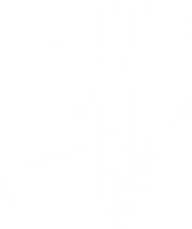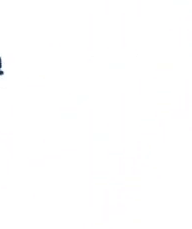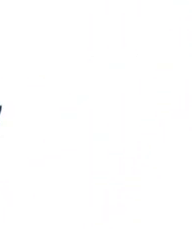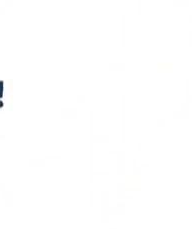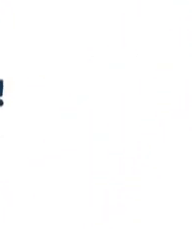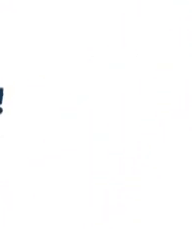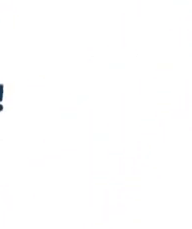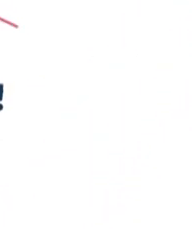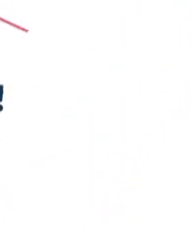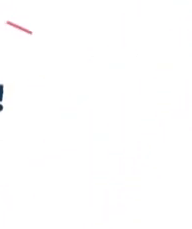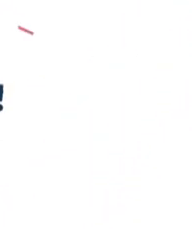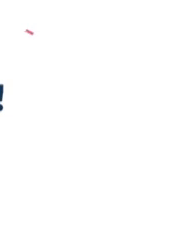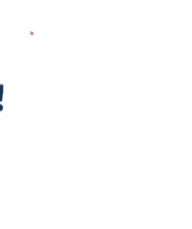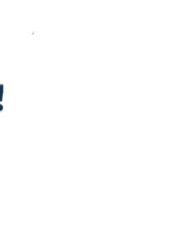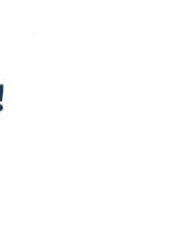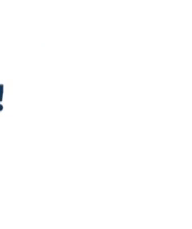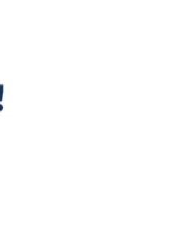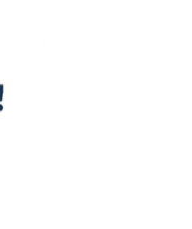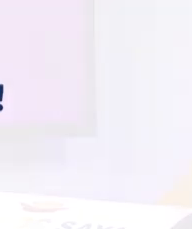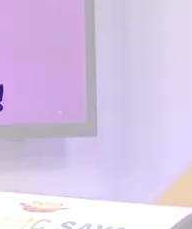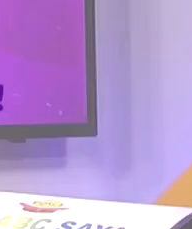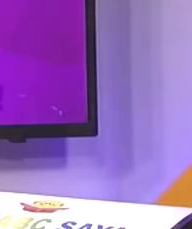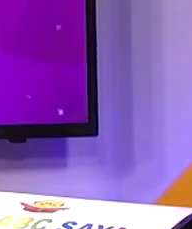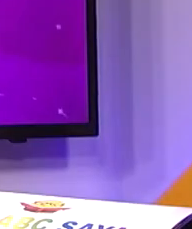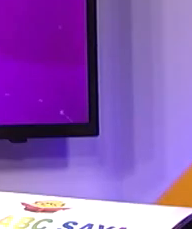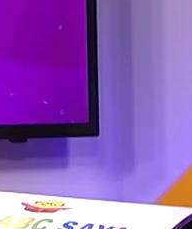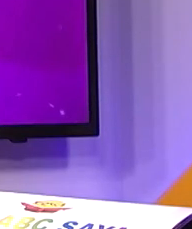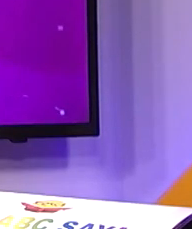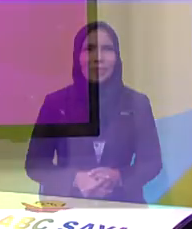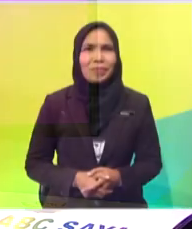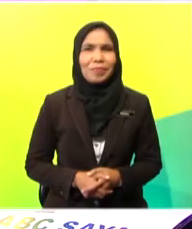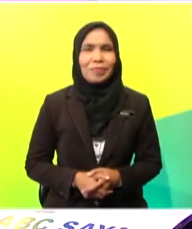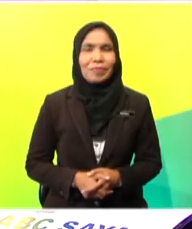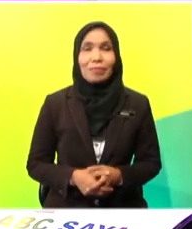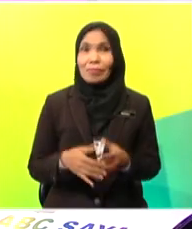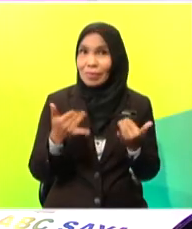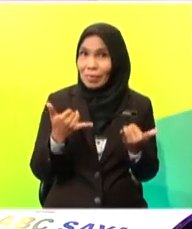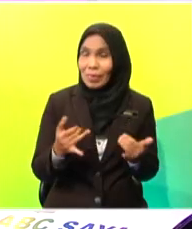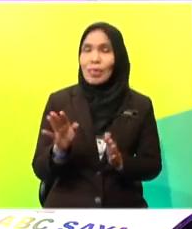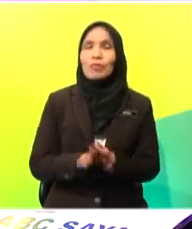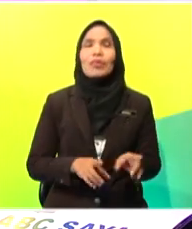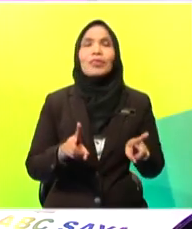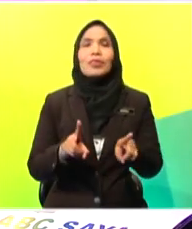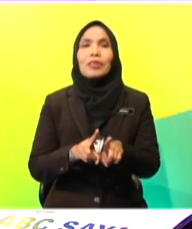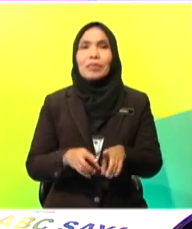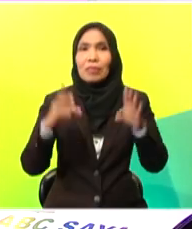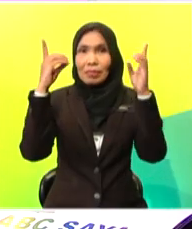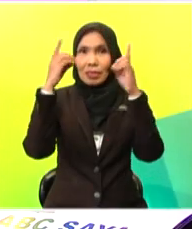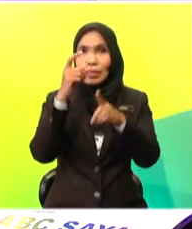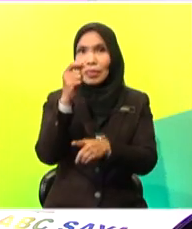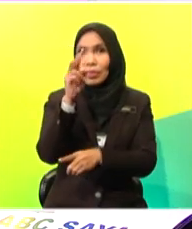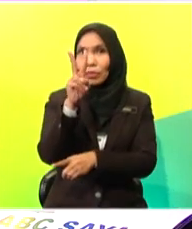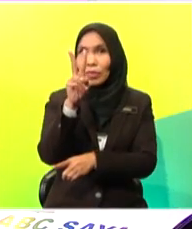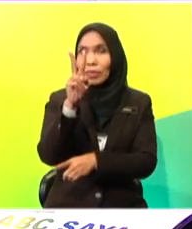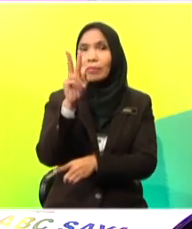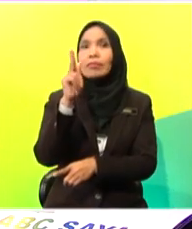Hai Sidik TV GPM Hai Kembali lagi bersama kami dididik pfpm bagi